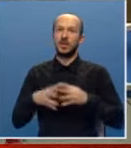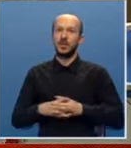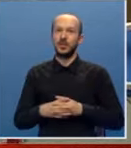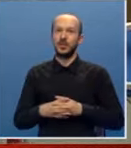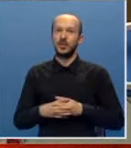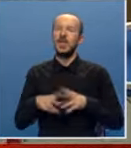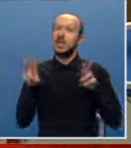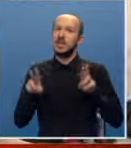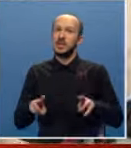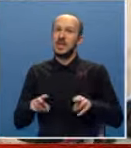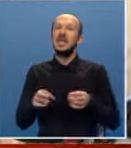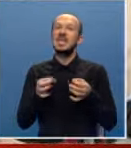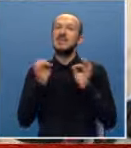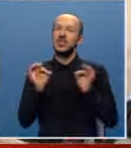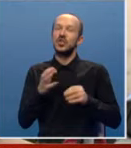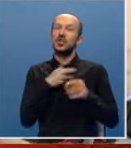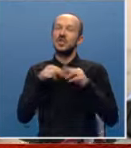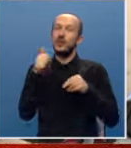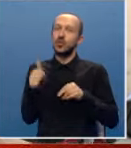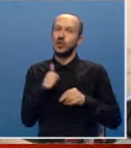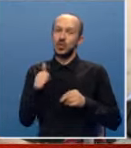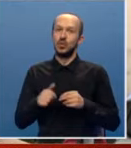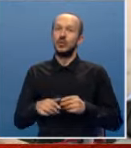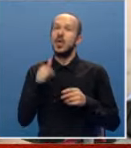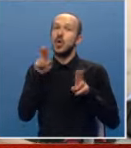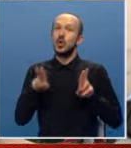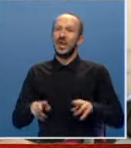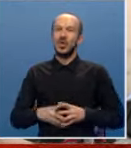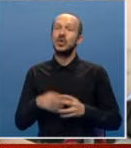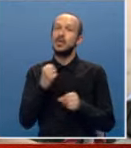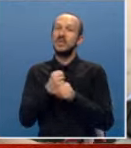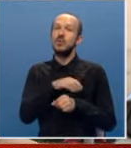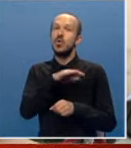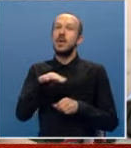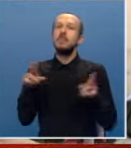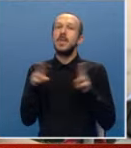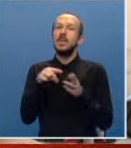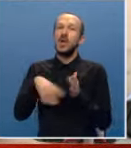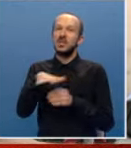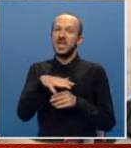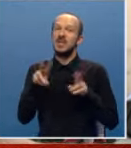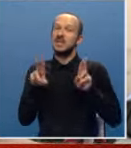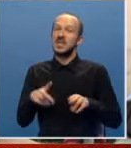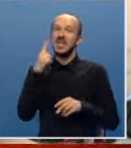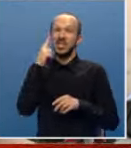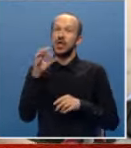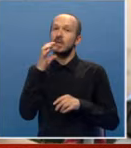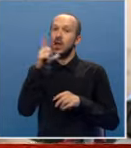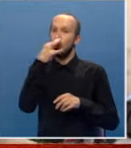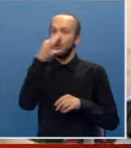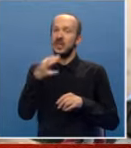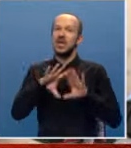On je zaista specifičan za ovu godinu jer se konkretno bavimo mikrolokalitetima, a to je zaista značajno kada je u